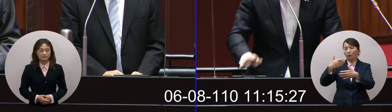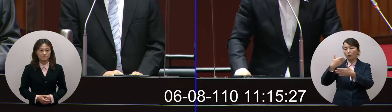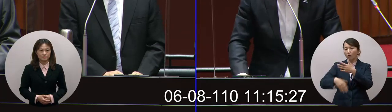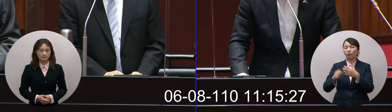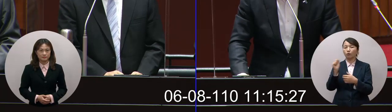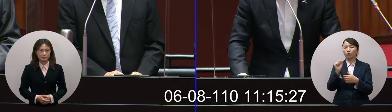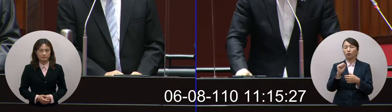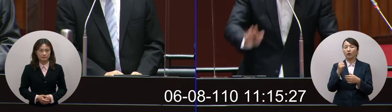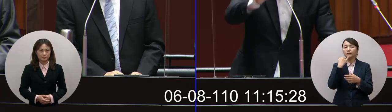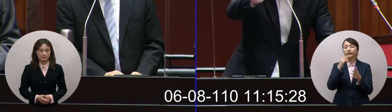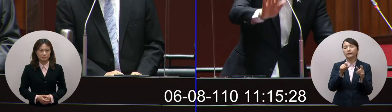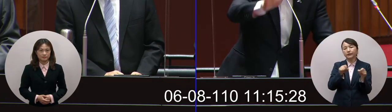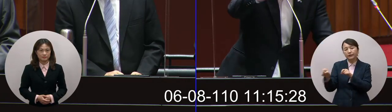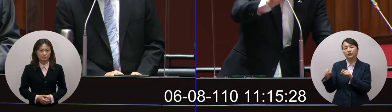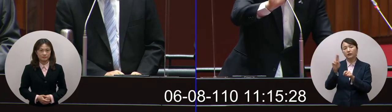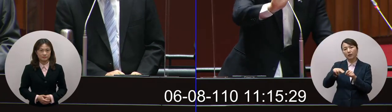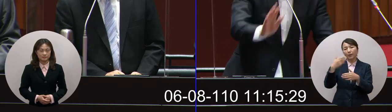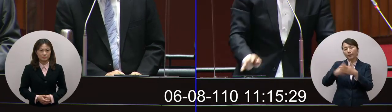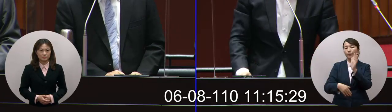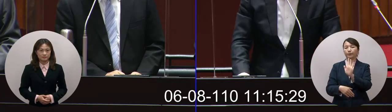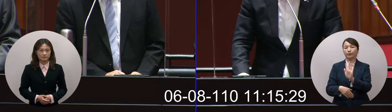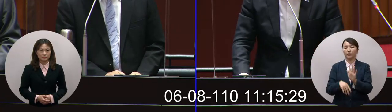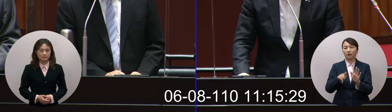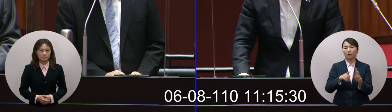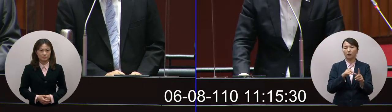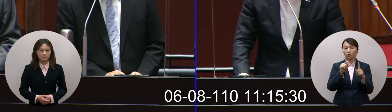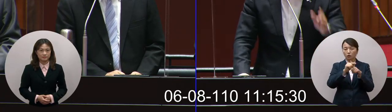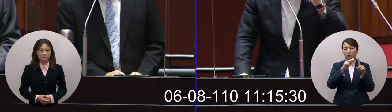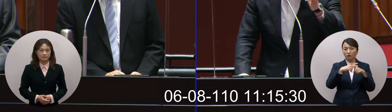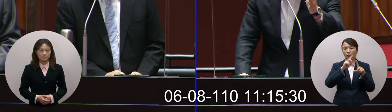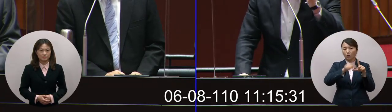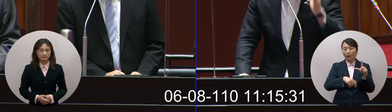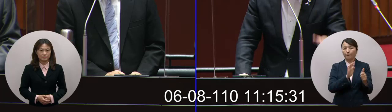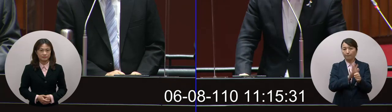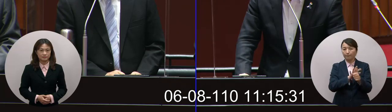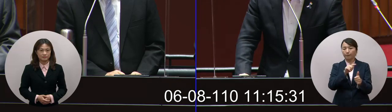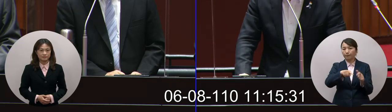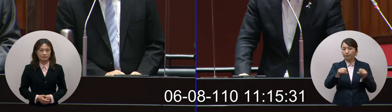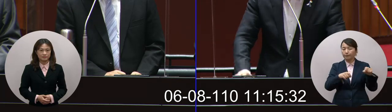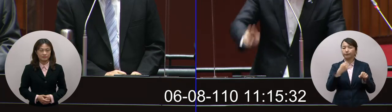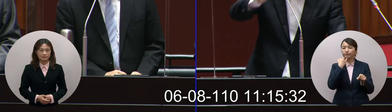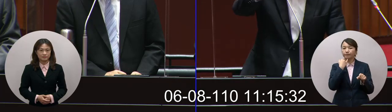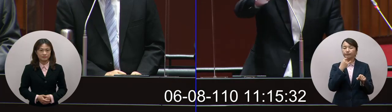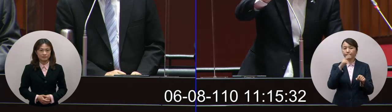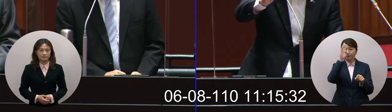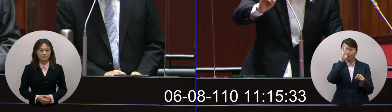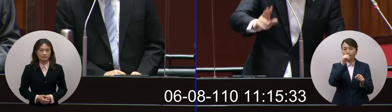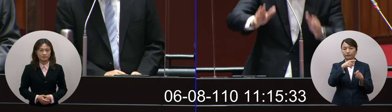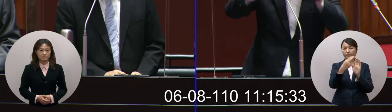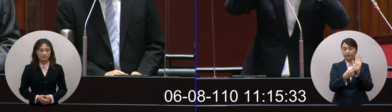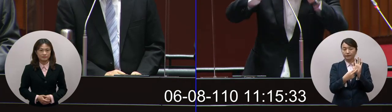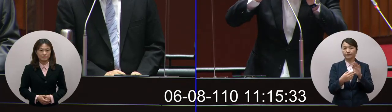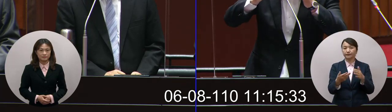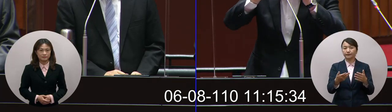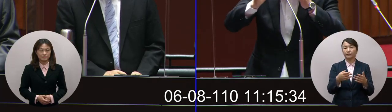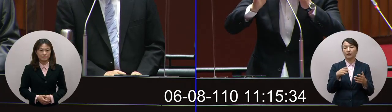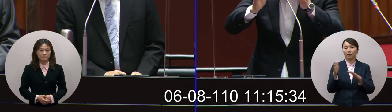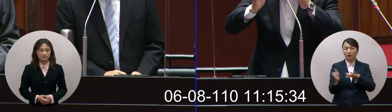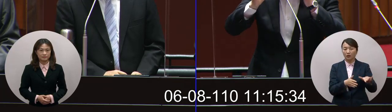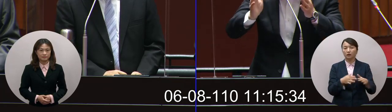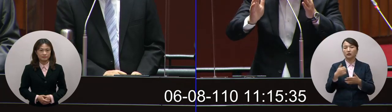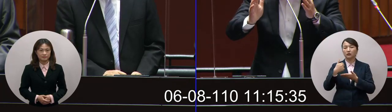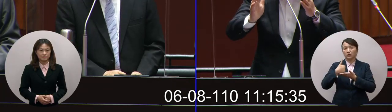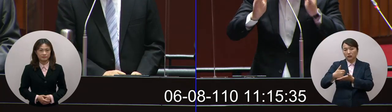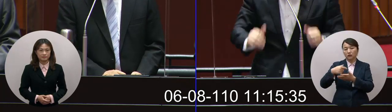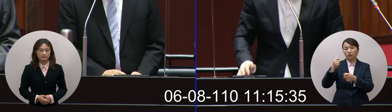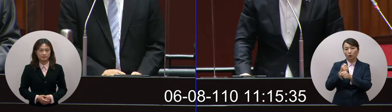宜缓不宜减。所以我觉得对企业端是一个部分，这个部分待会市长说明一下。另外一个。受雇者